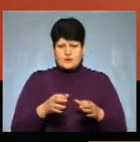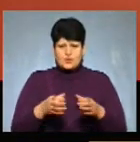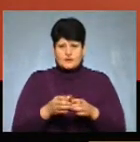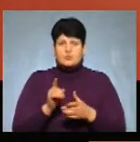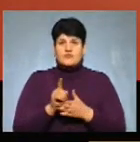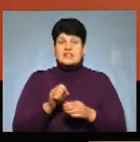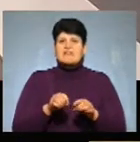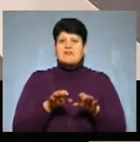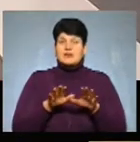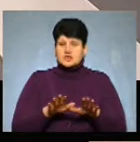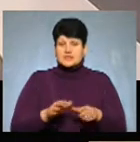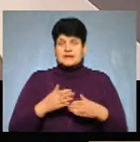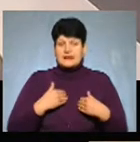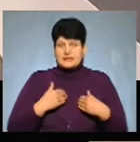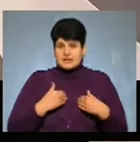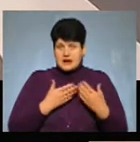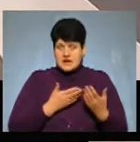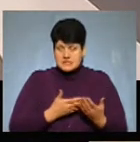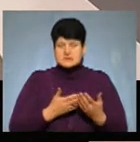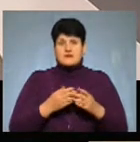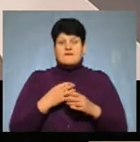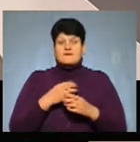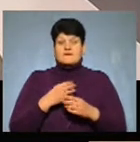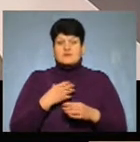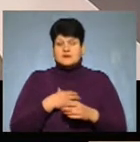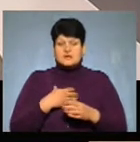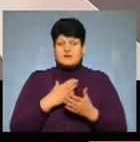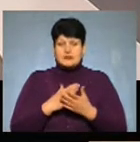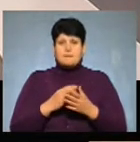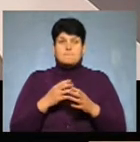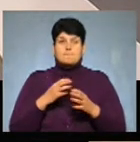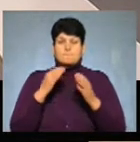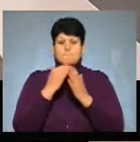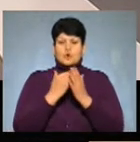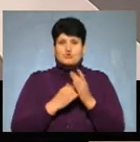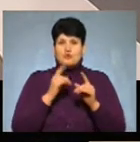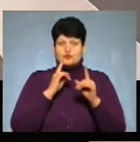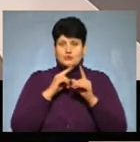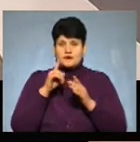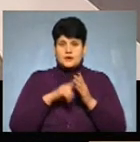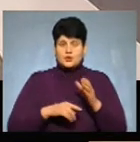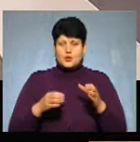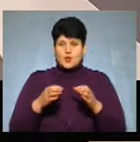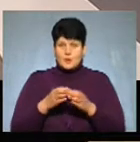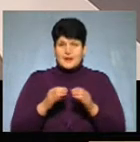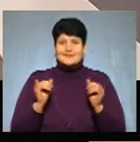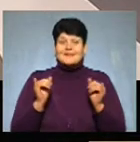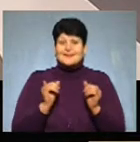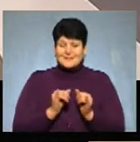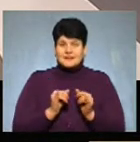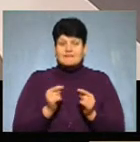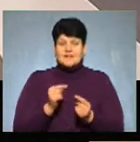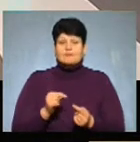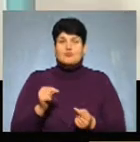повинні вирішити. Для нас, передусім, визначальним є протокол зборів релігійної громади, ну і, відповідно,